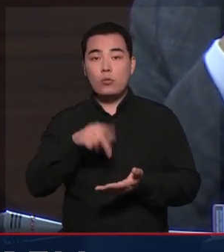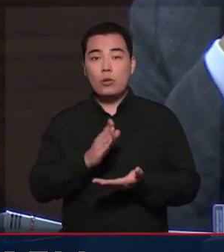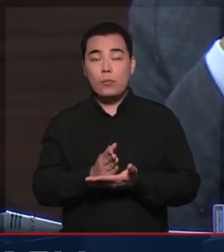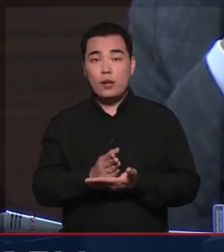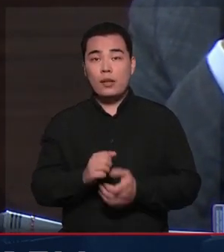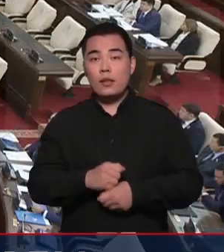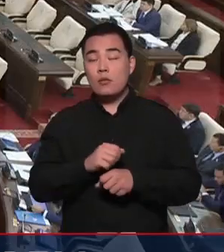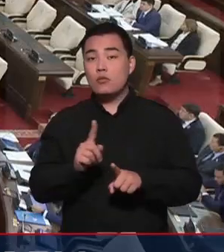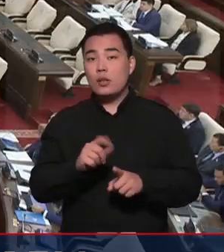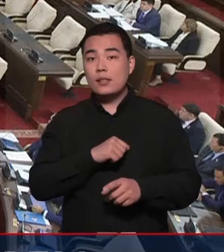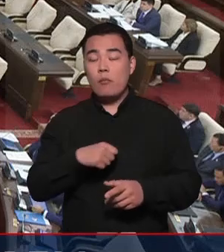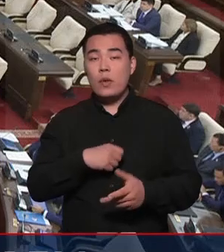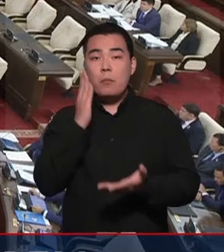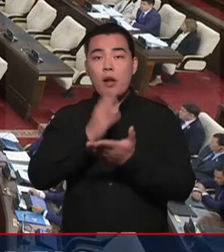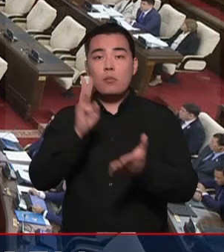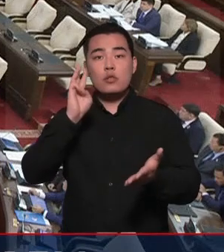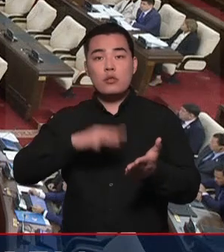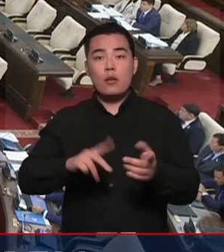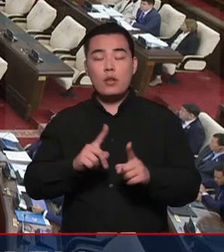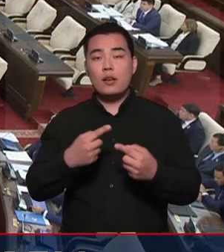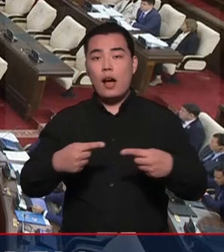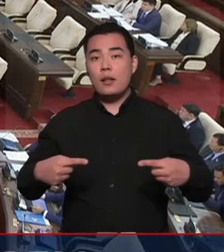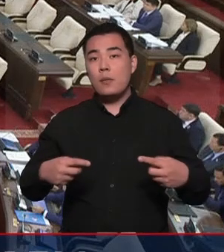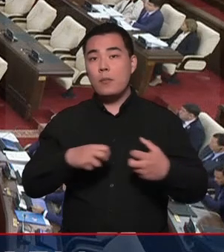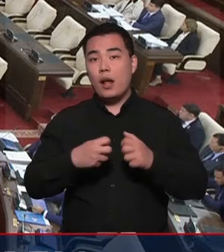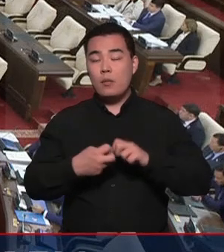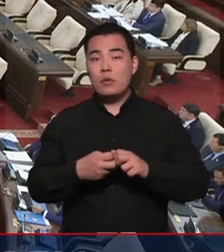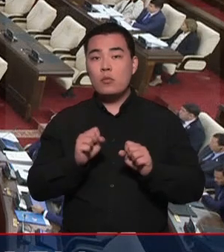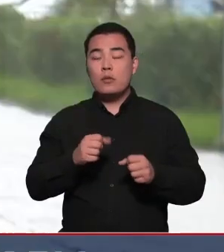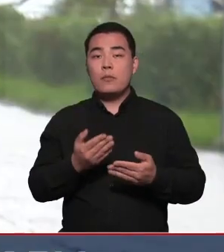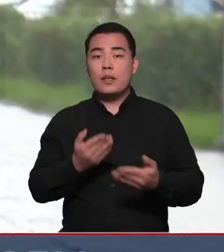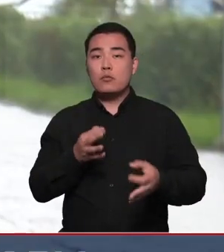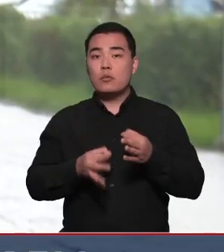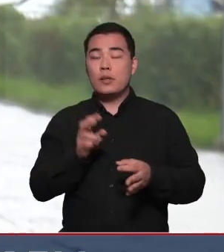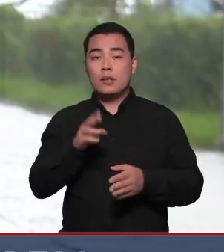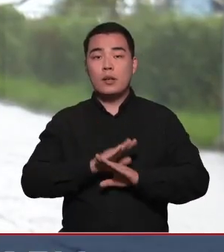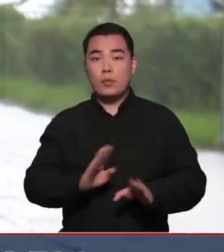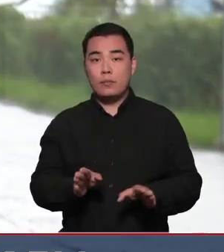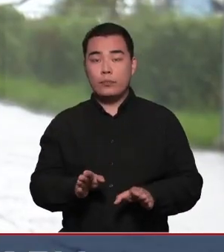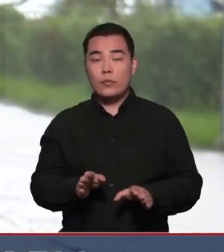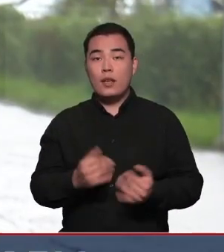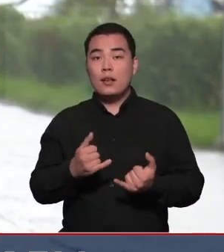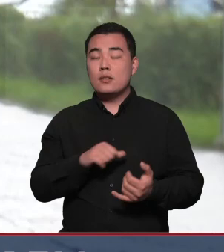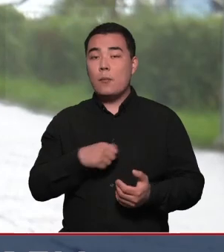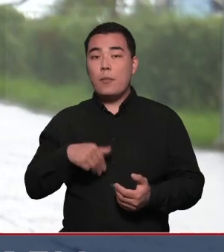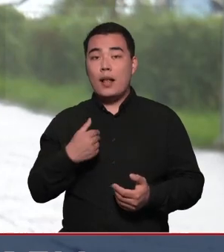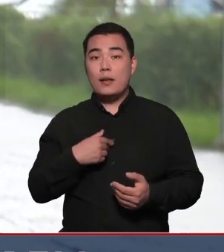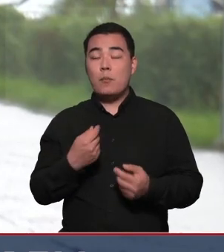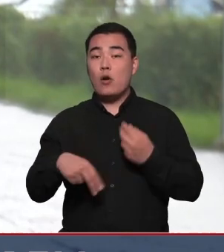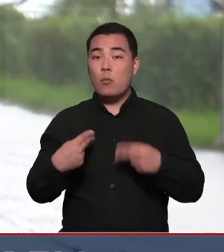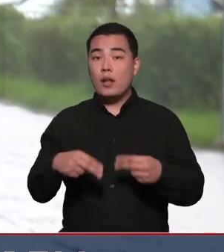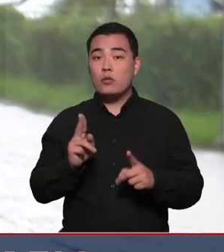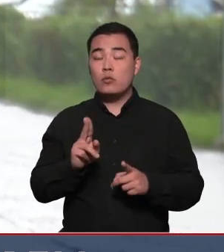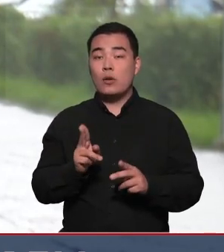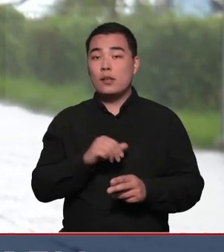Олар тікелей өздері штраф салу арқылы көп мәселені шешуге болады, сотқа бармай-ақ. тұтынушылардың құқын қорғау туралы заң жобасы